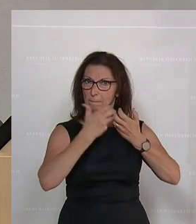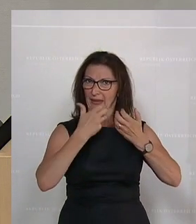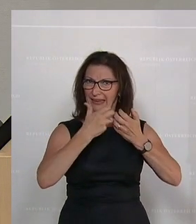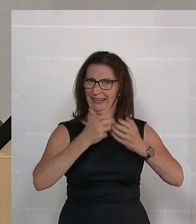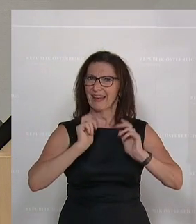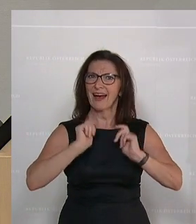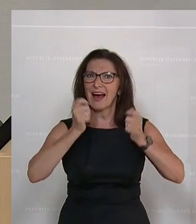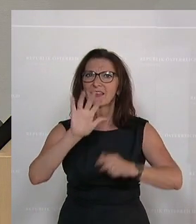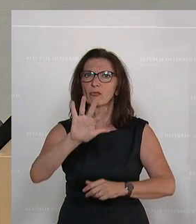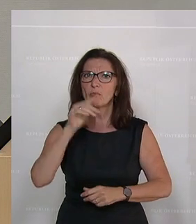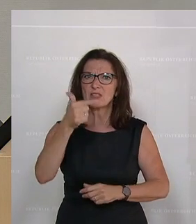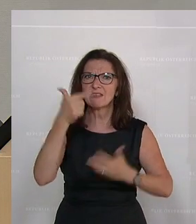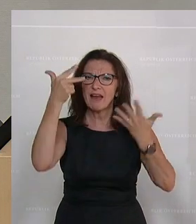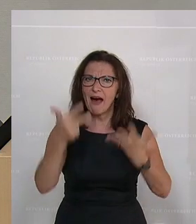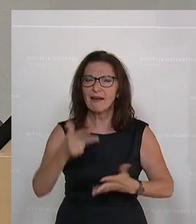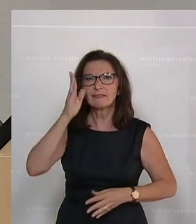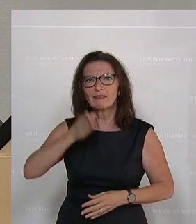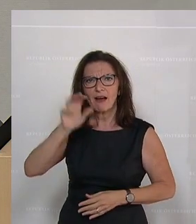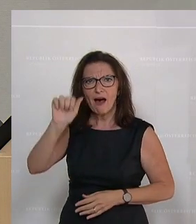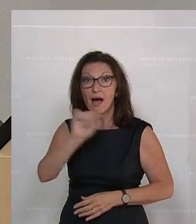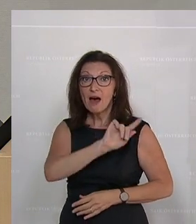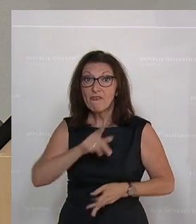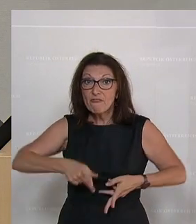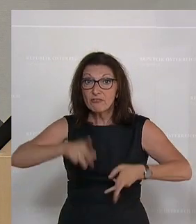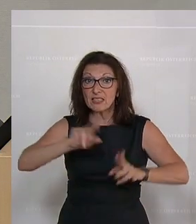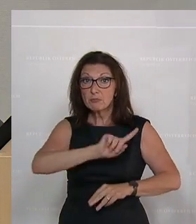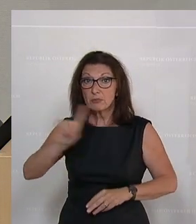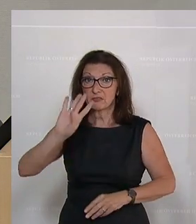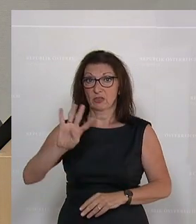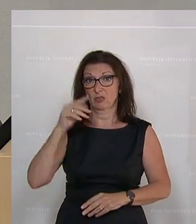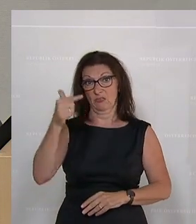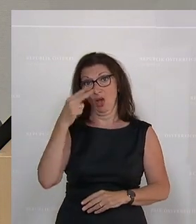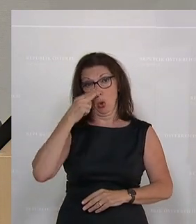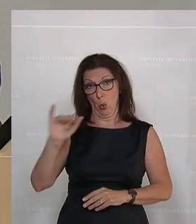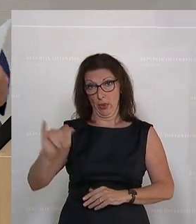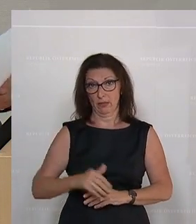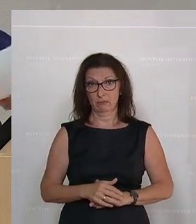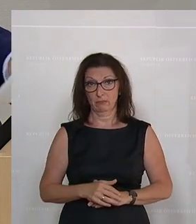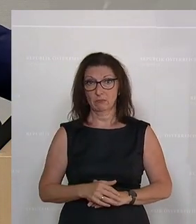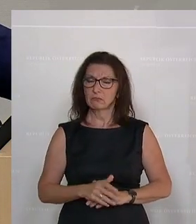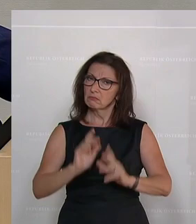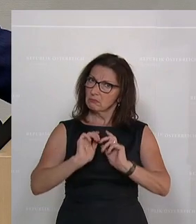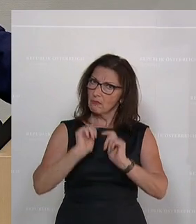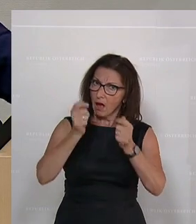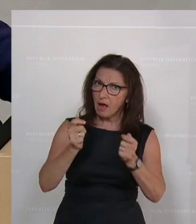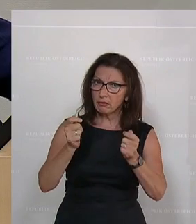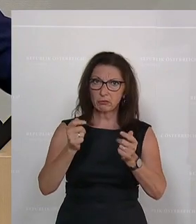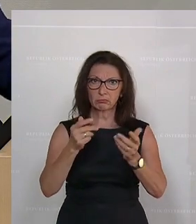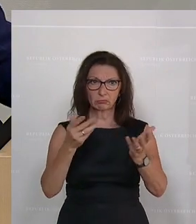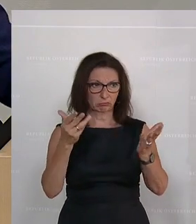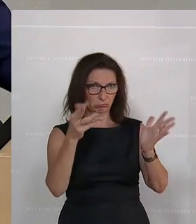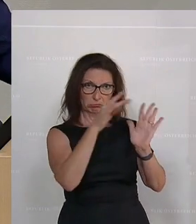25 80 durch eine frist bis zum 24 juni zu sehen der gegenständliche antrag jetzt gemäß der geschäftsordnung